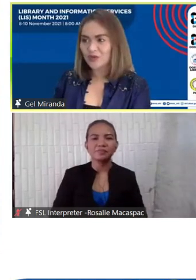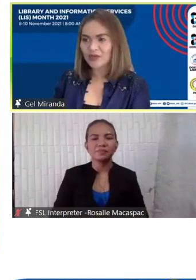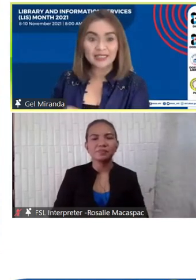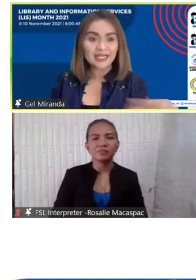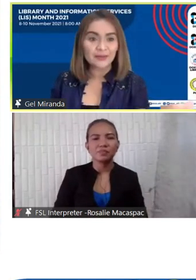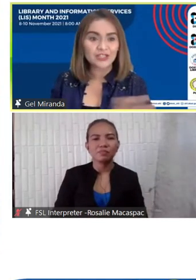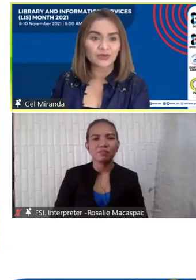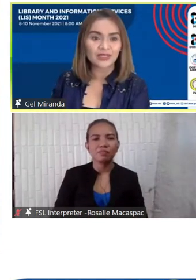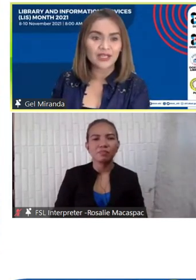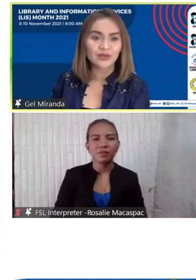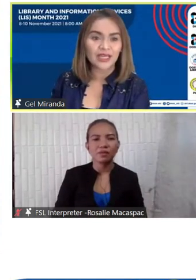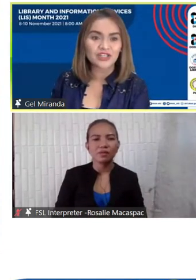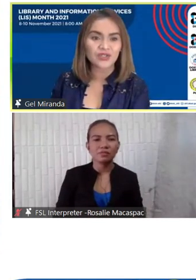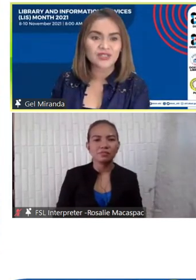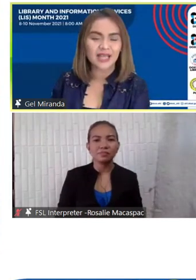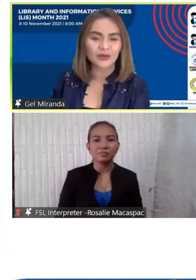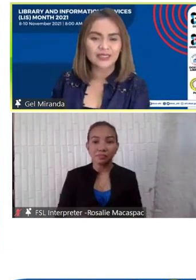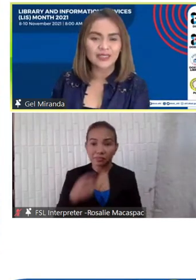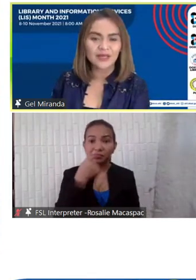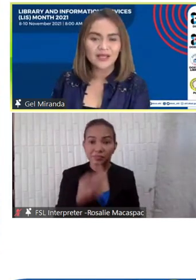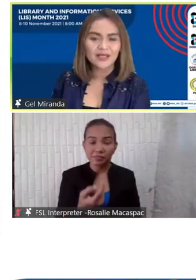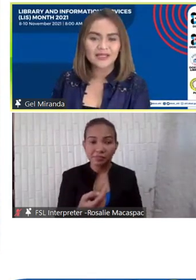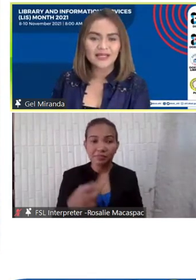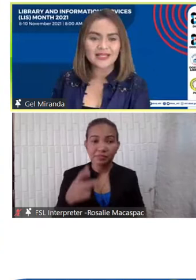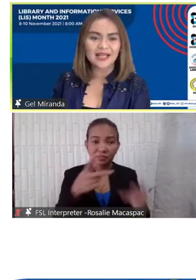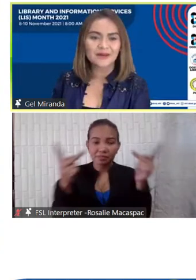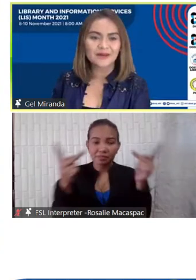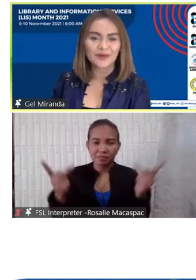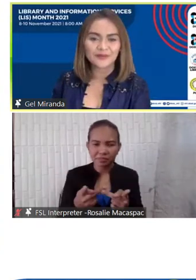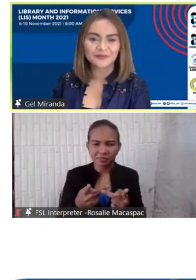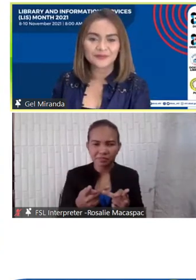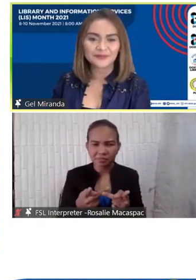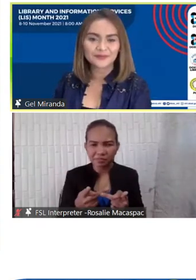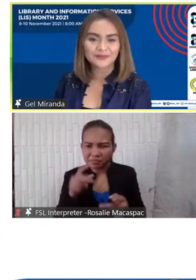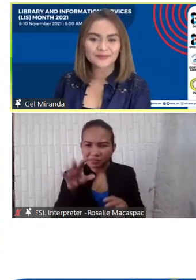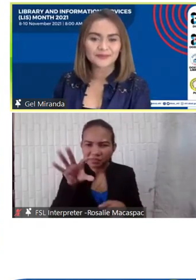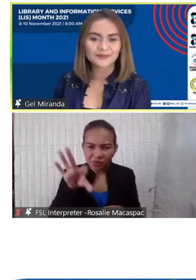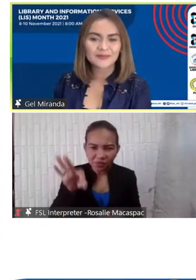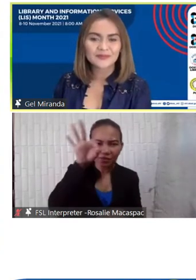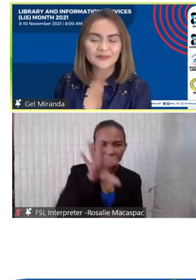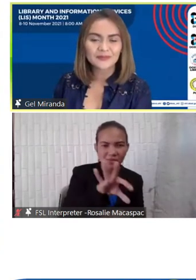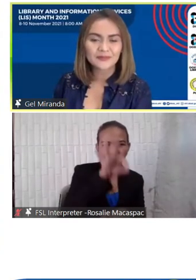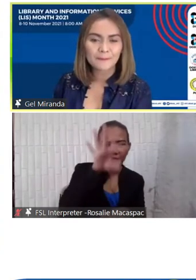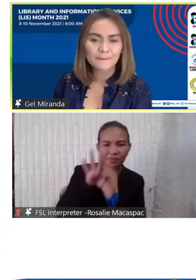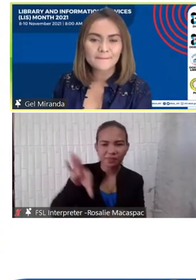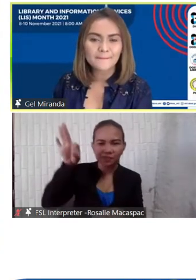Yan. So kanina na-mention ko na yung location scouting. Next na lang po.